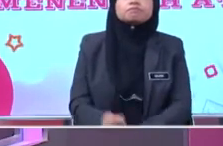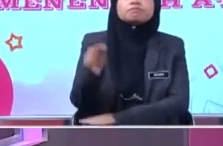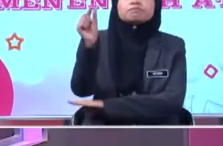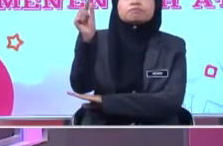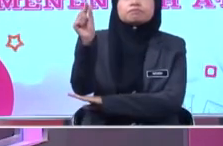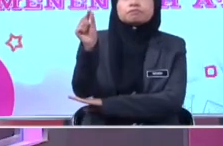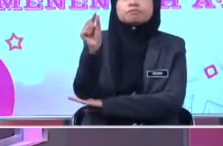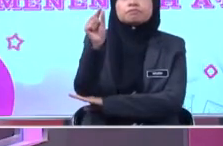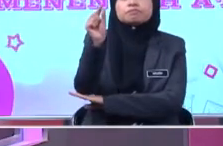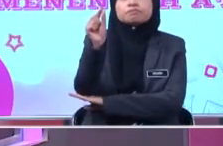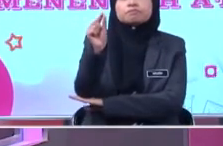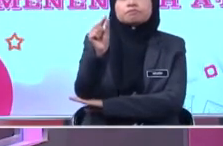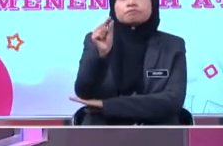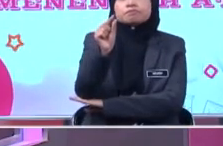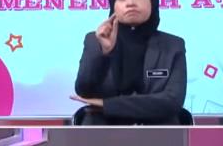lilahima